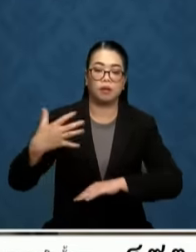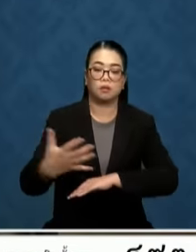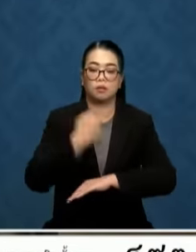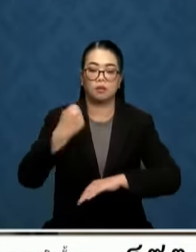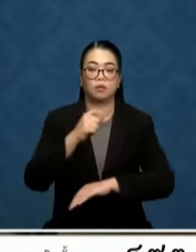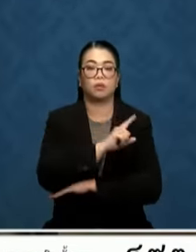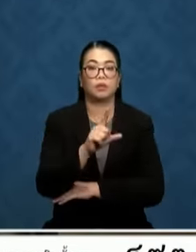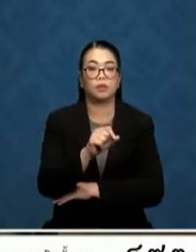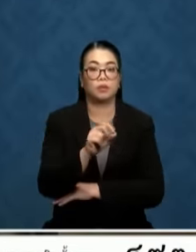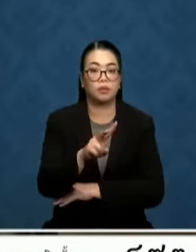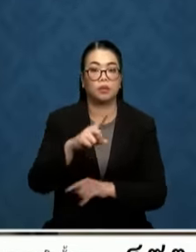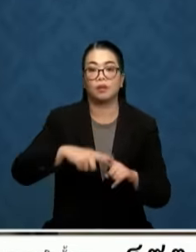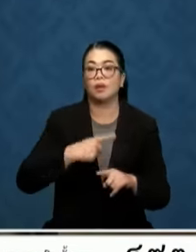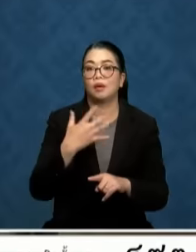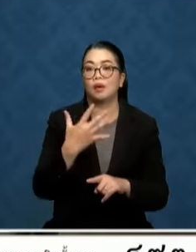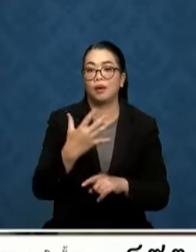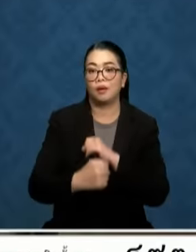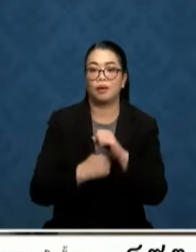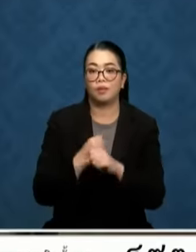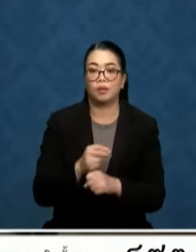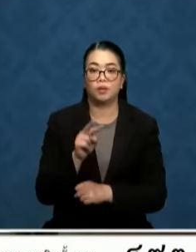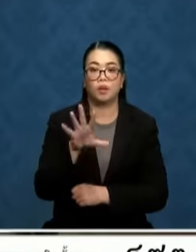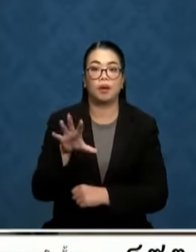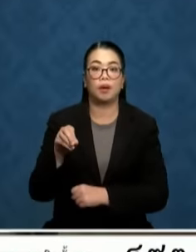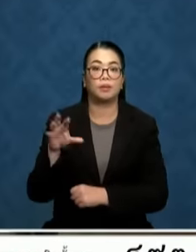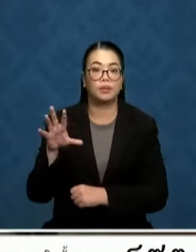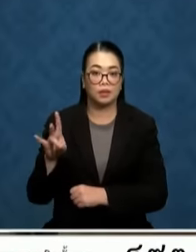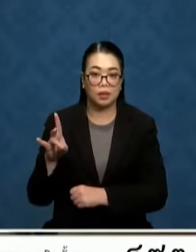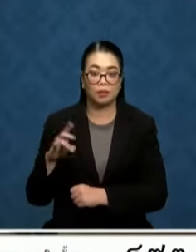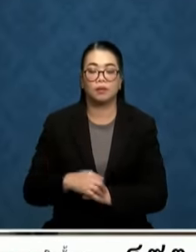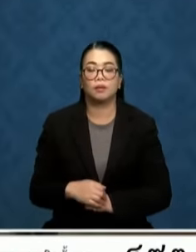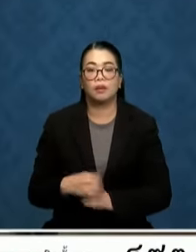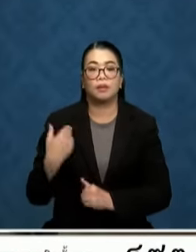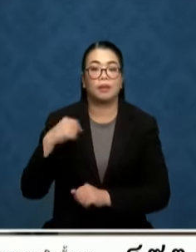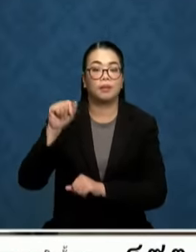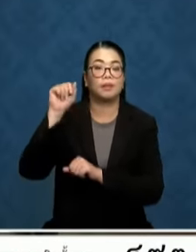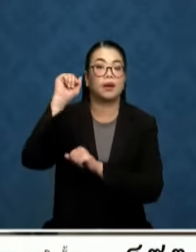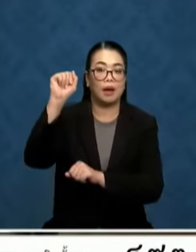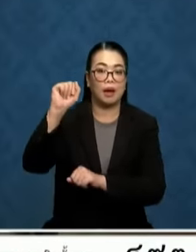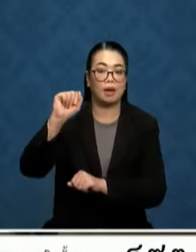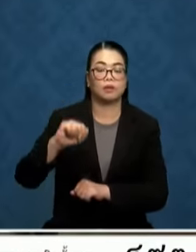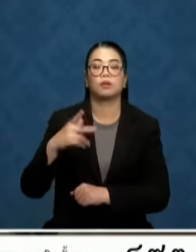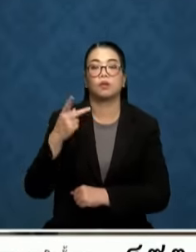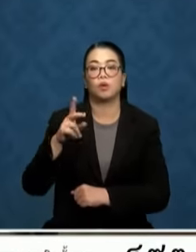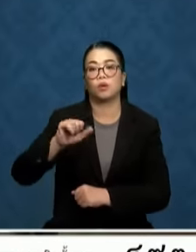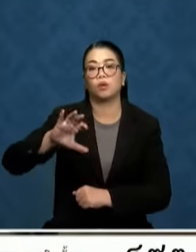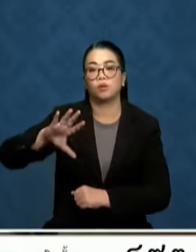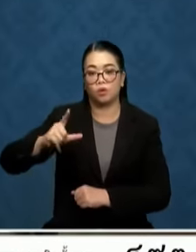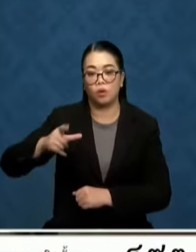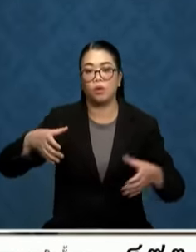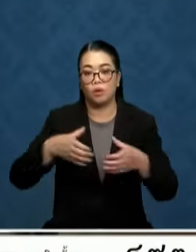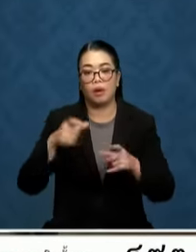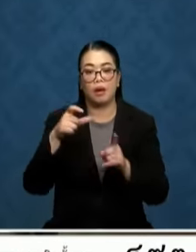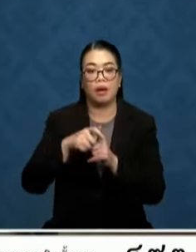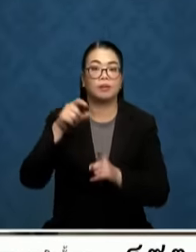าชนไ้ according 22พุap adv 2557ได้มีประกาิ cjxsrossำสั่